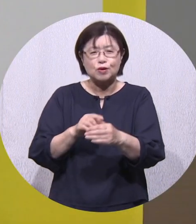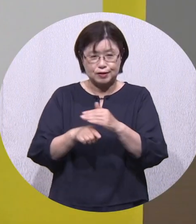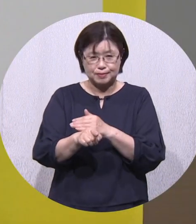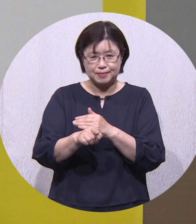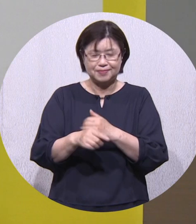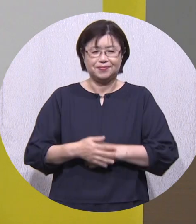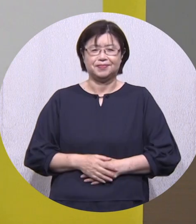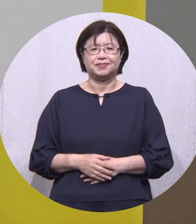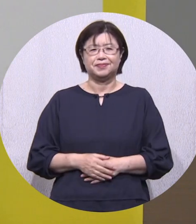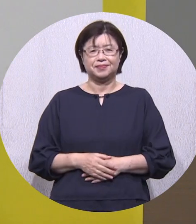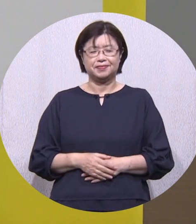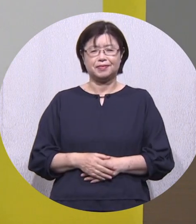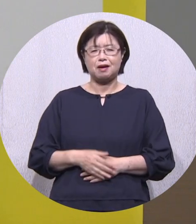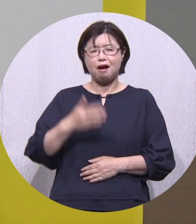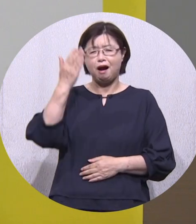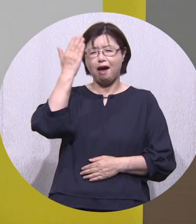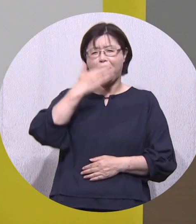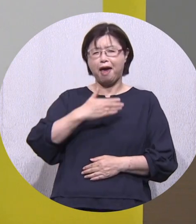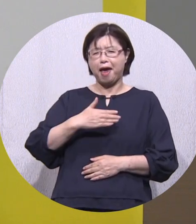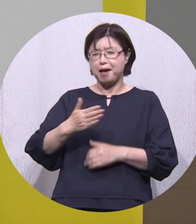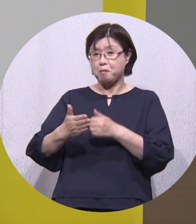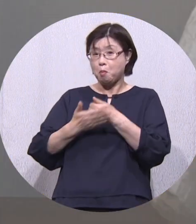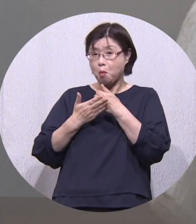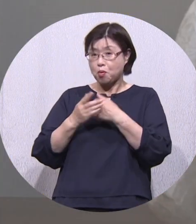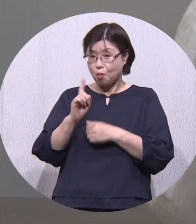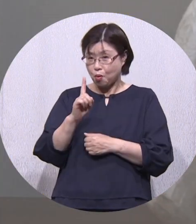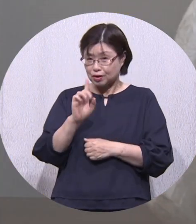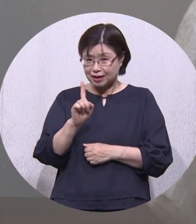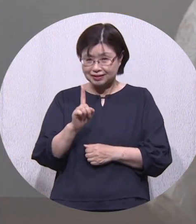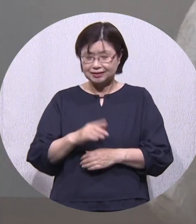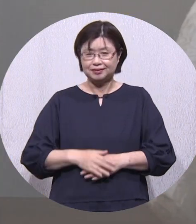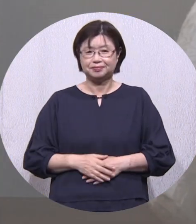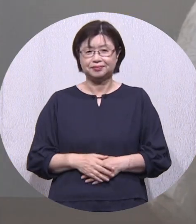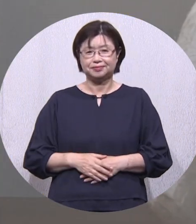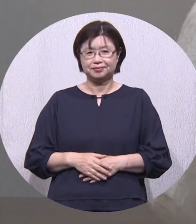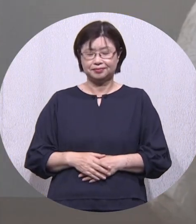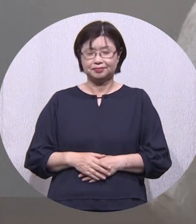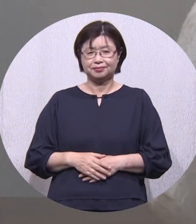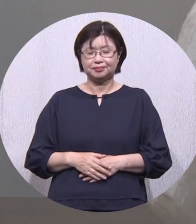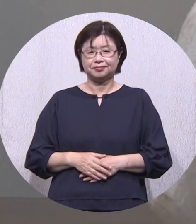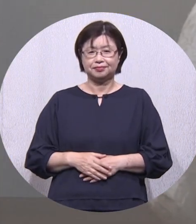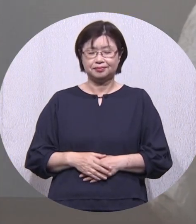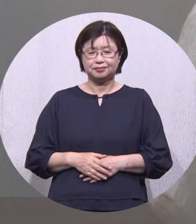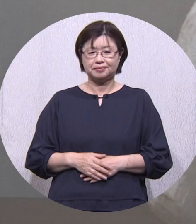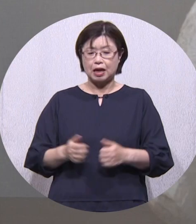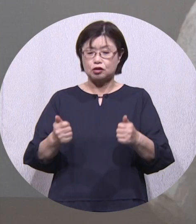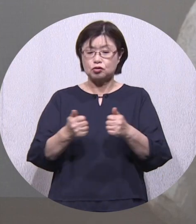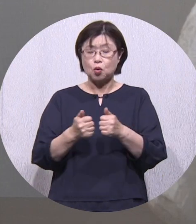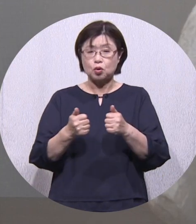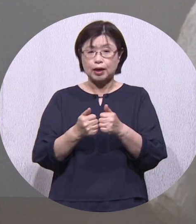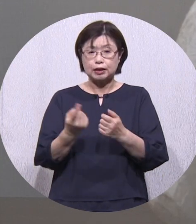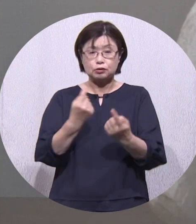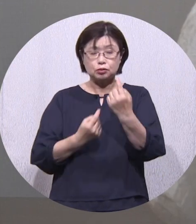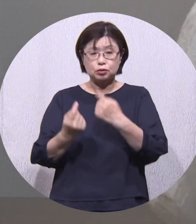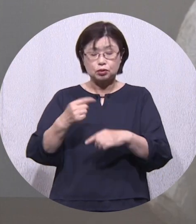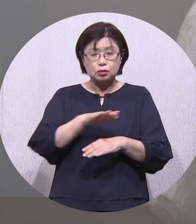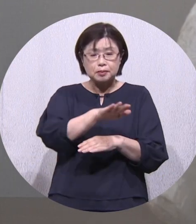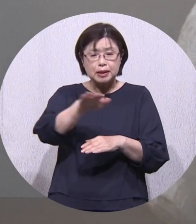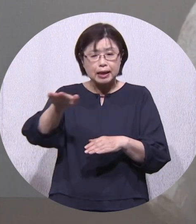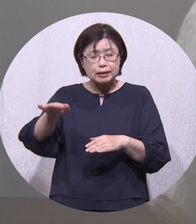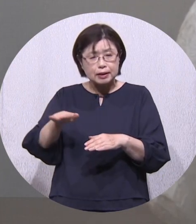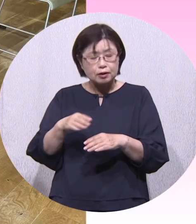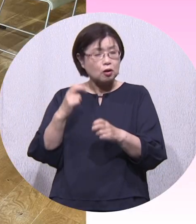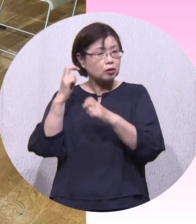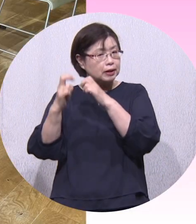ております。 へえ、どんなふうに押してくださるんです？ まずその人たちが悩んでいること